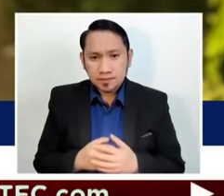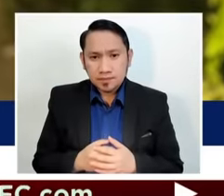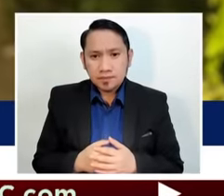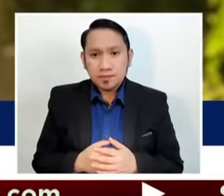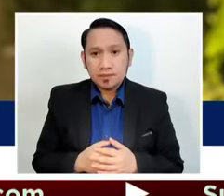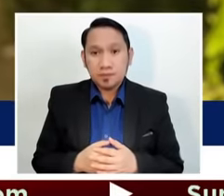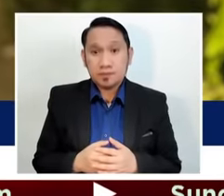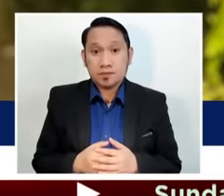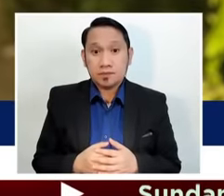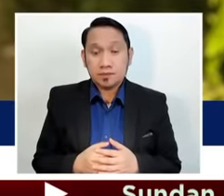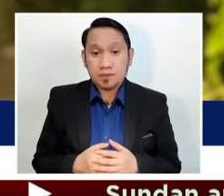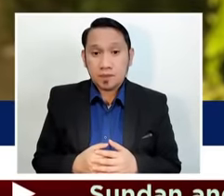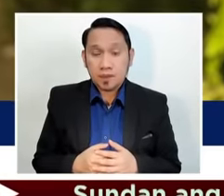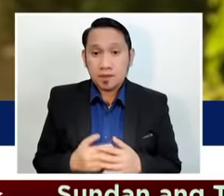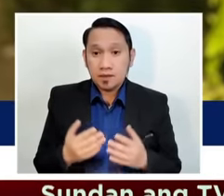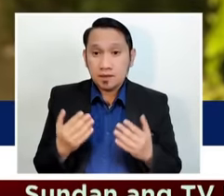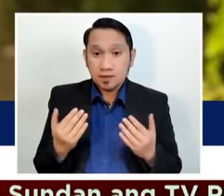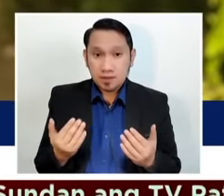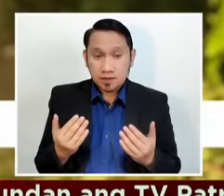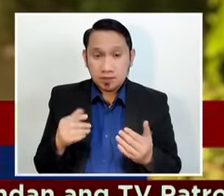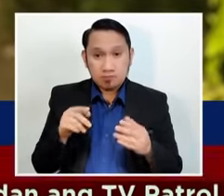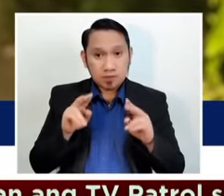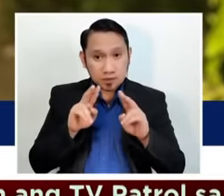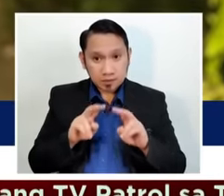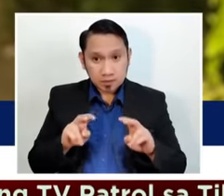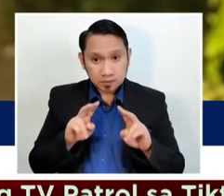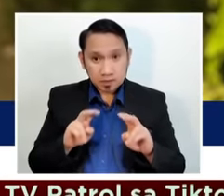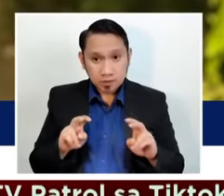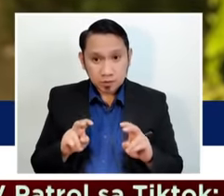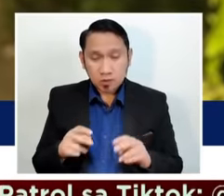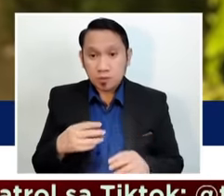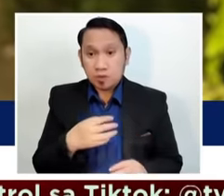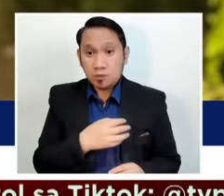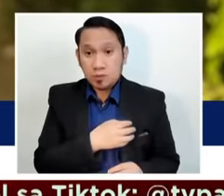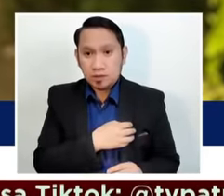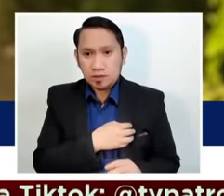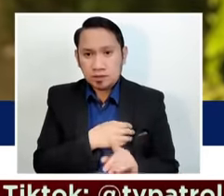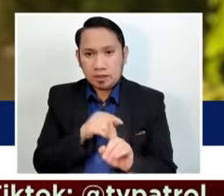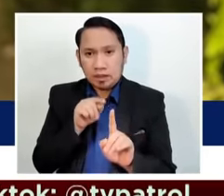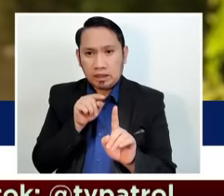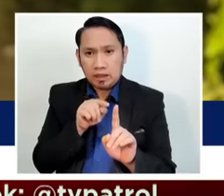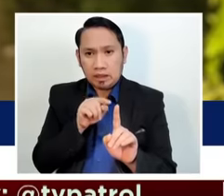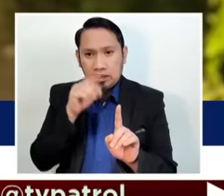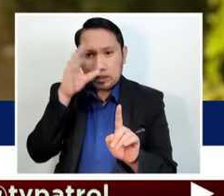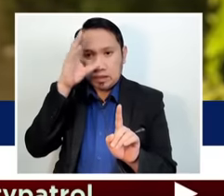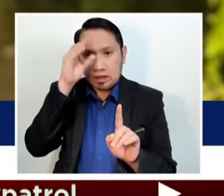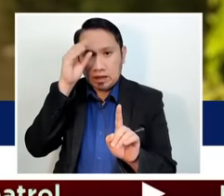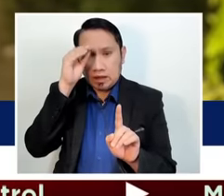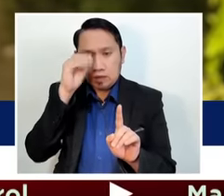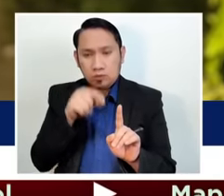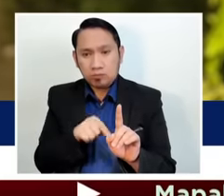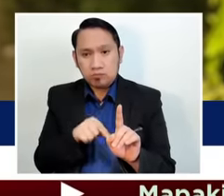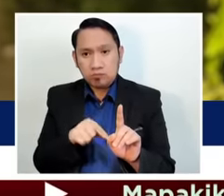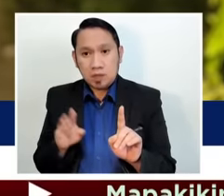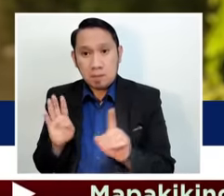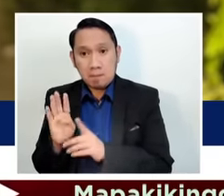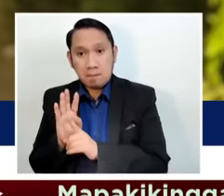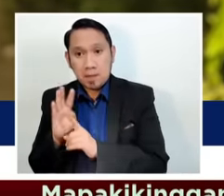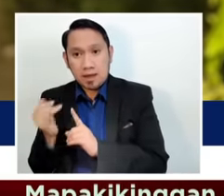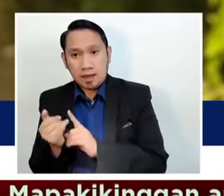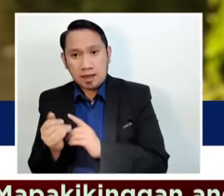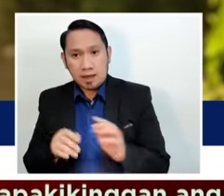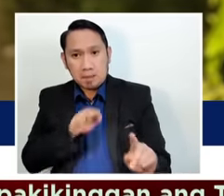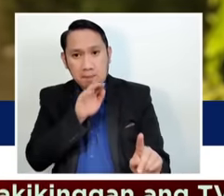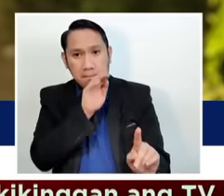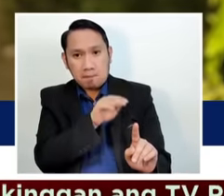Kabayan, ayon doon sa inisyal na investigasyon ng pulisya, ay itong lalaki daw ay sinita ng mga barangay tanod matapos itong matulog